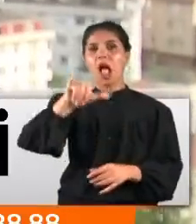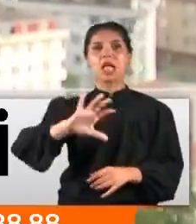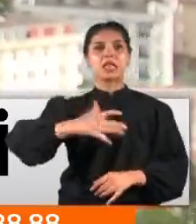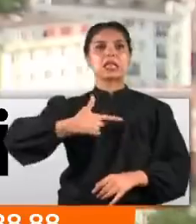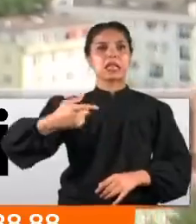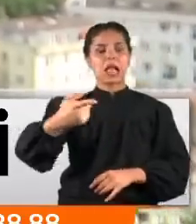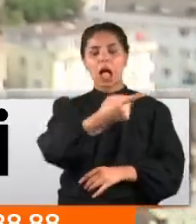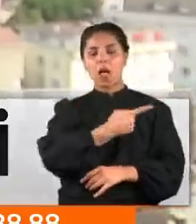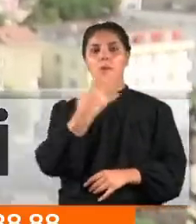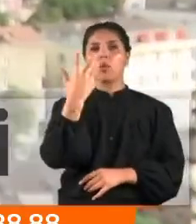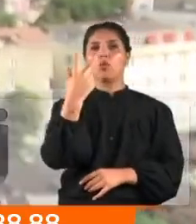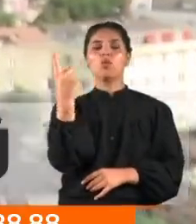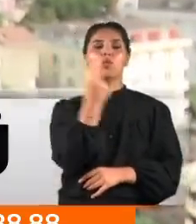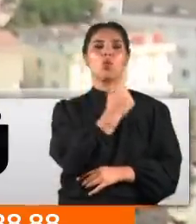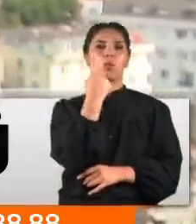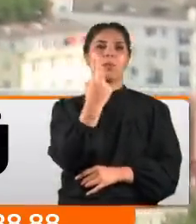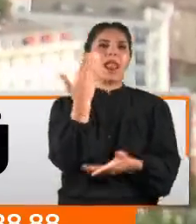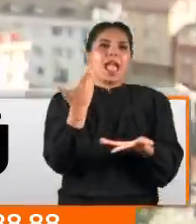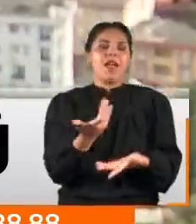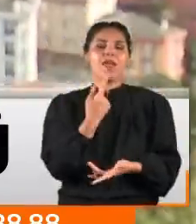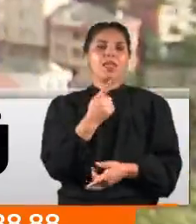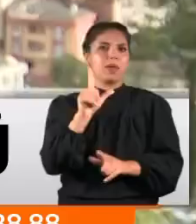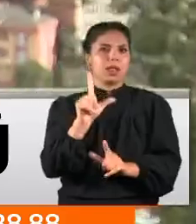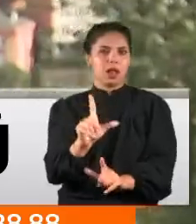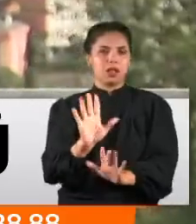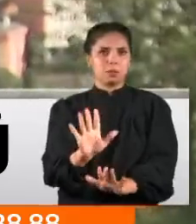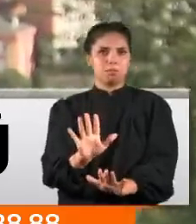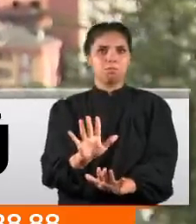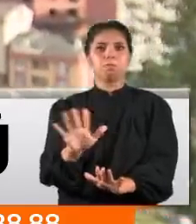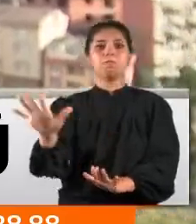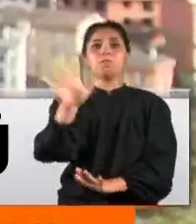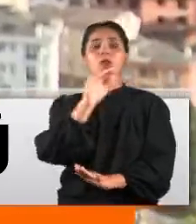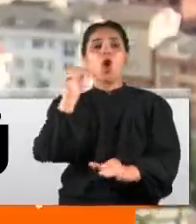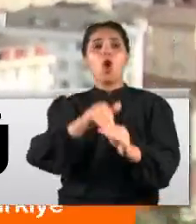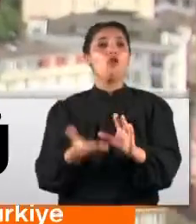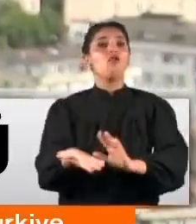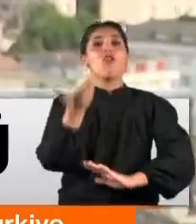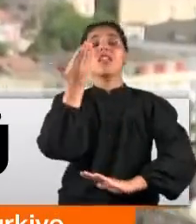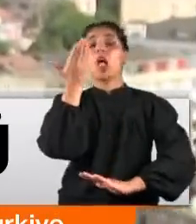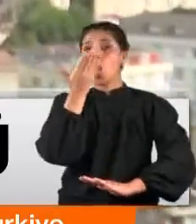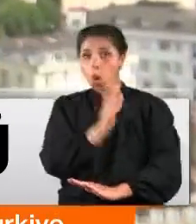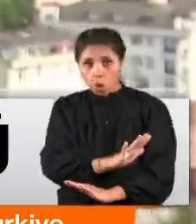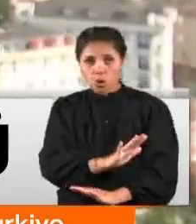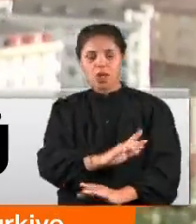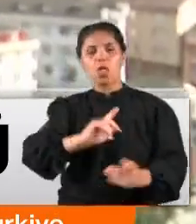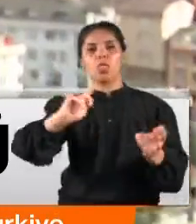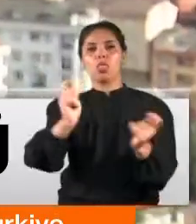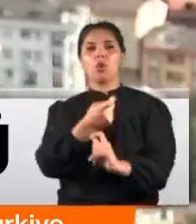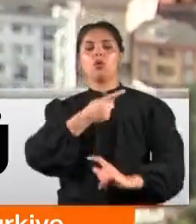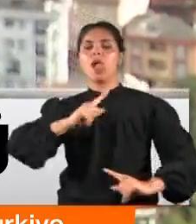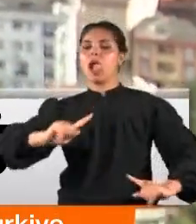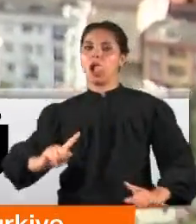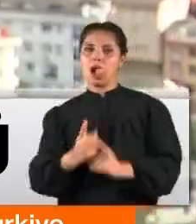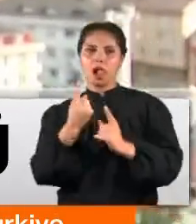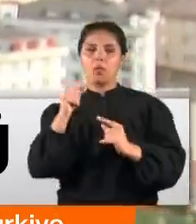sahiplerinin en az 3'te 2'sinin evet demesi gerekiyor dönüşüme. Eğer çoğunluk aksi yönde karar alırsa dönüşüm mümkün